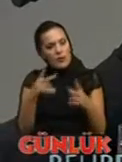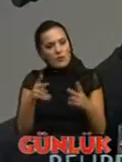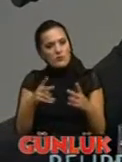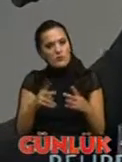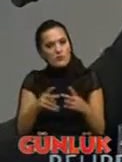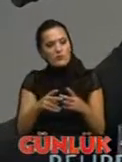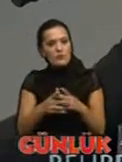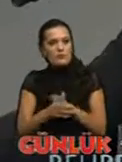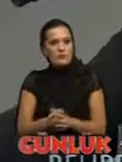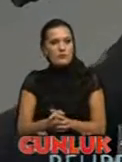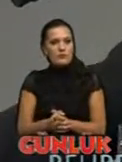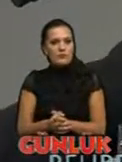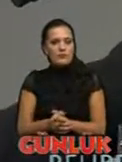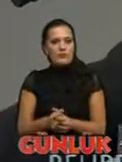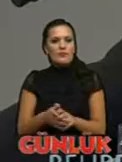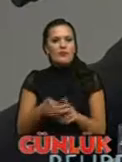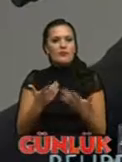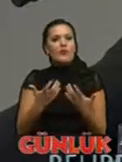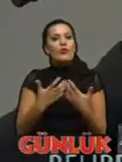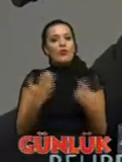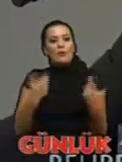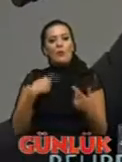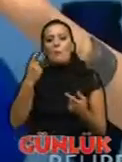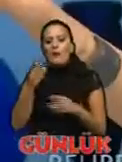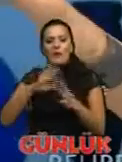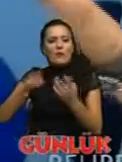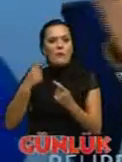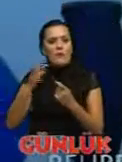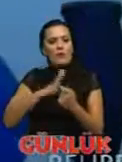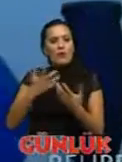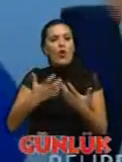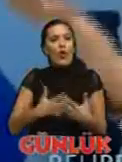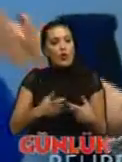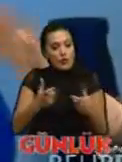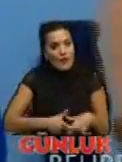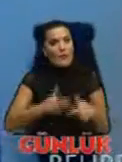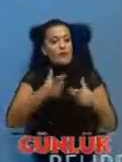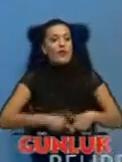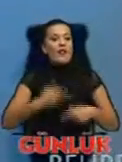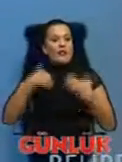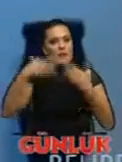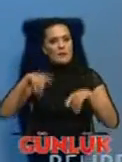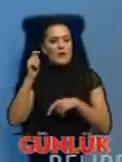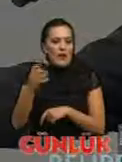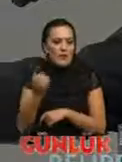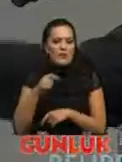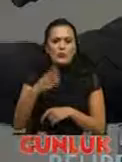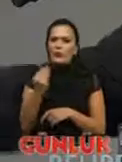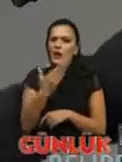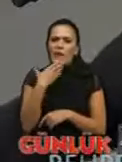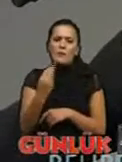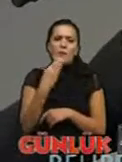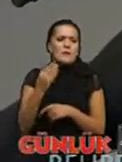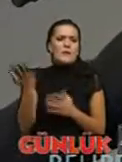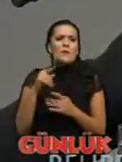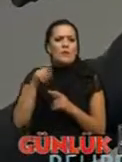gidebiliyorsun. Yani bankada bilmem diyorsun, neyse, işin bilmem boyutu neyse. Güvenlikse güvenlik tedbirlerini alırsın o zaman, öyle değil mi? Başka bir şey bu. Çok ayıp ayıp